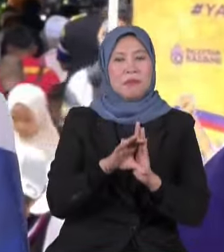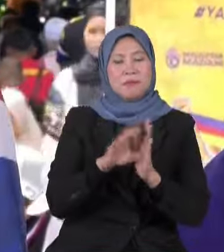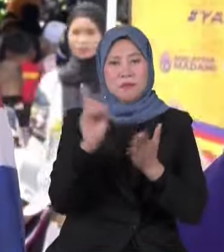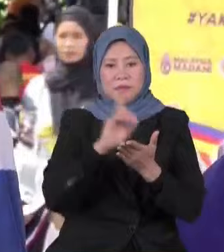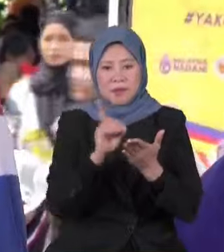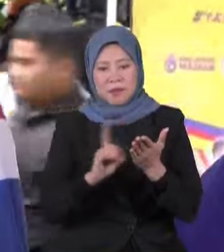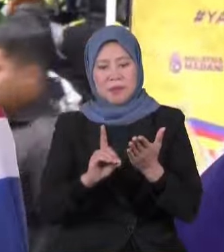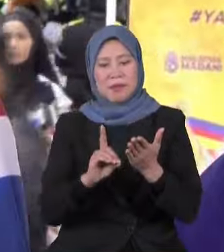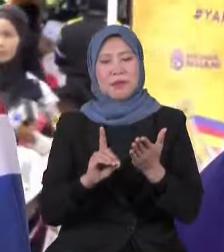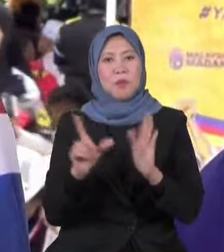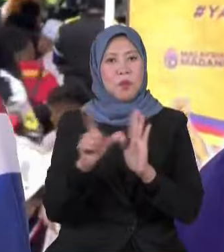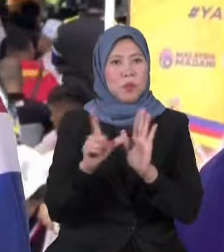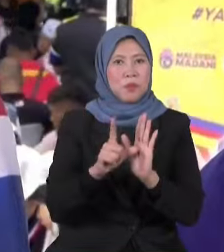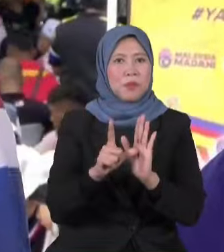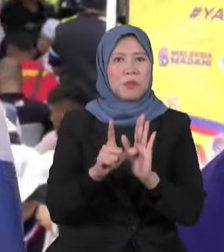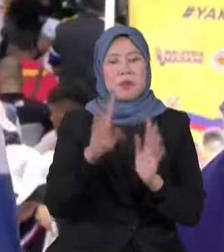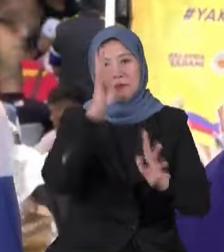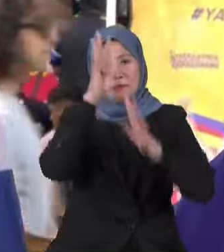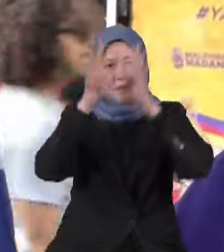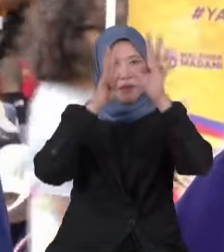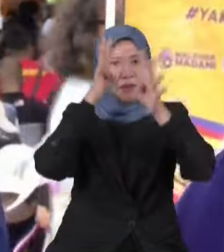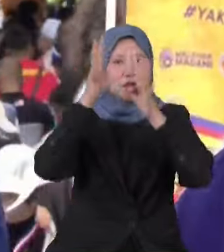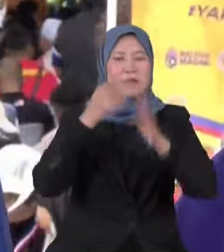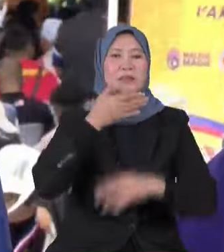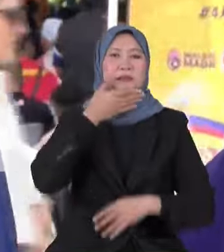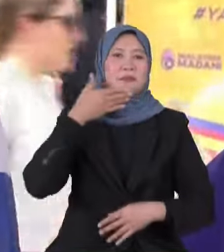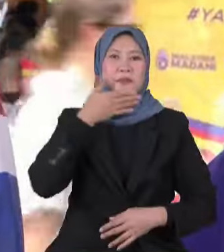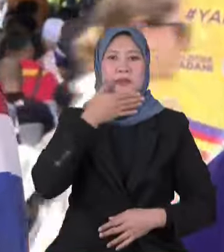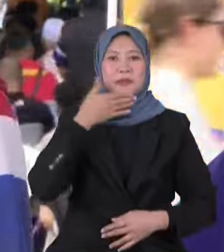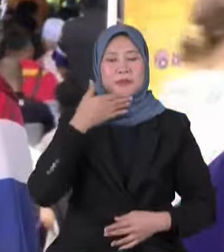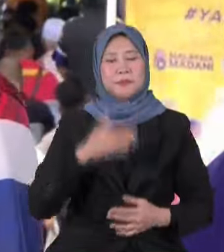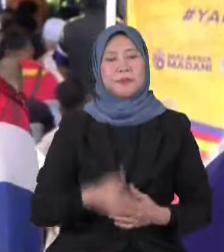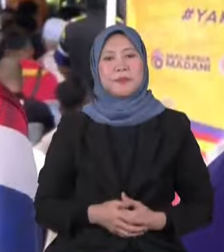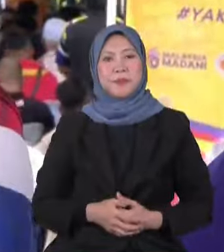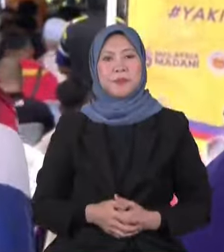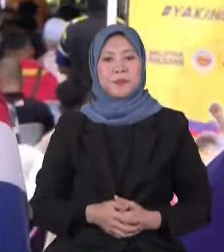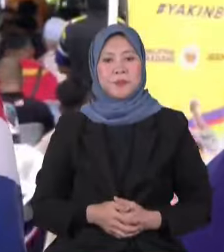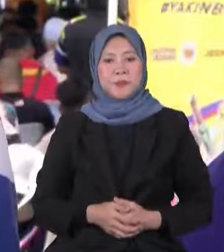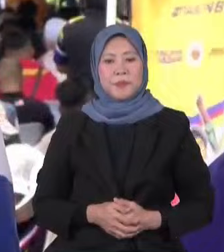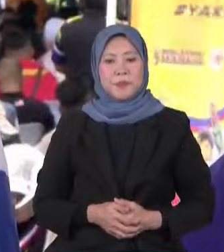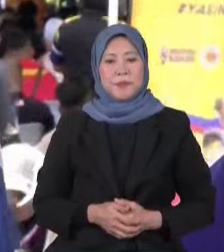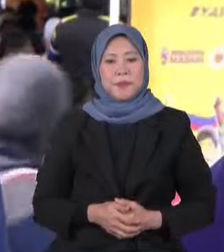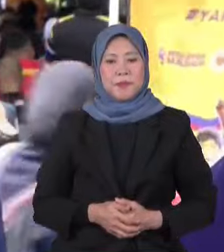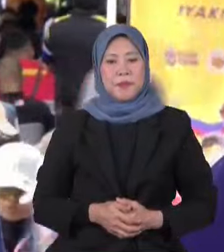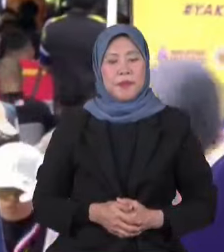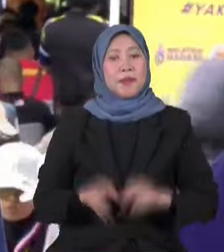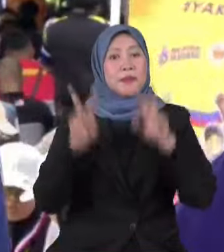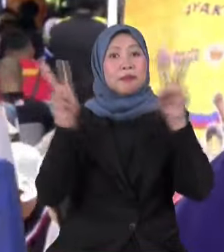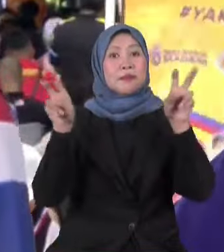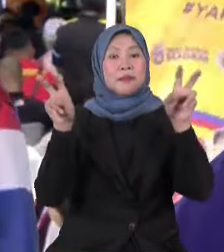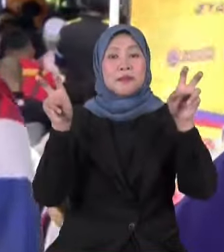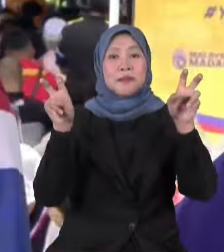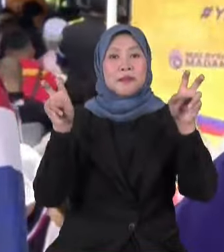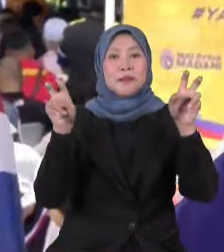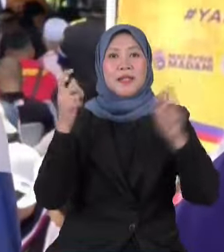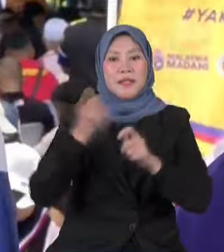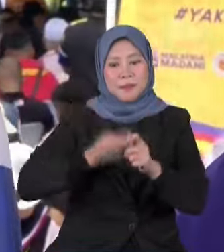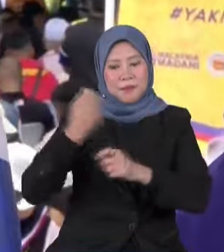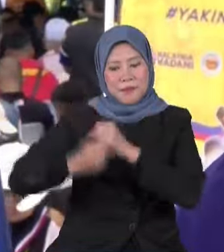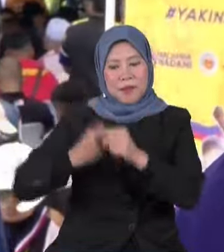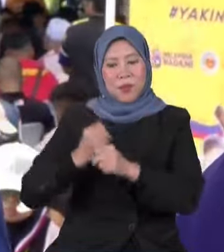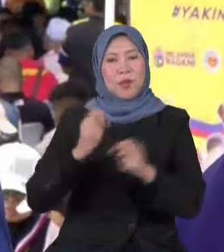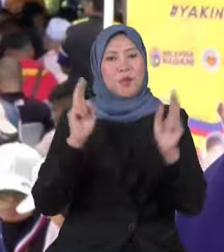pemikiran ataupun kreativiti orang muda belia. So cuma kata dari segi tema, tiap-tiap tahun itu akan